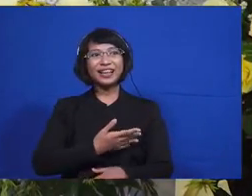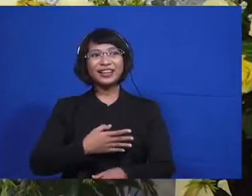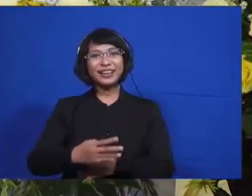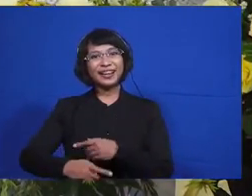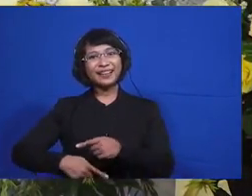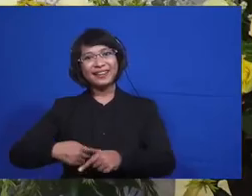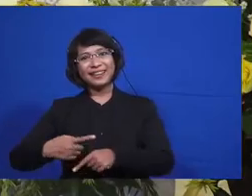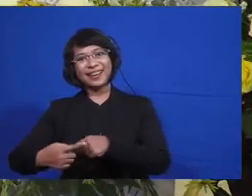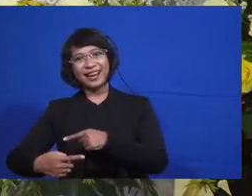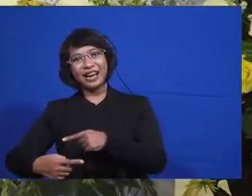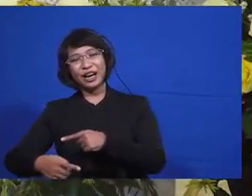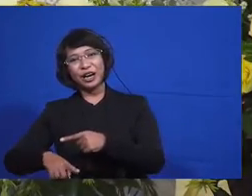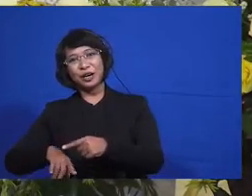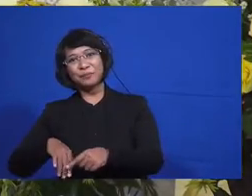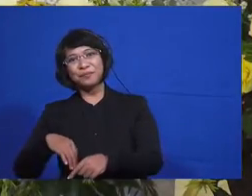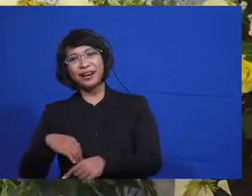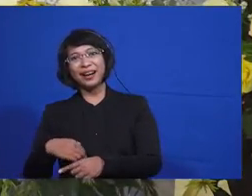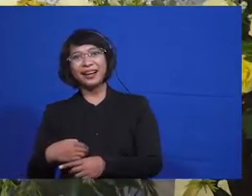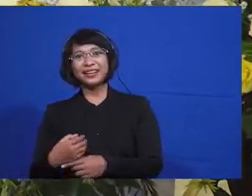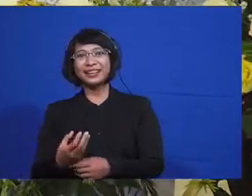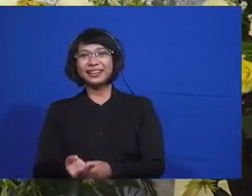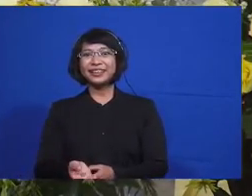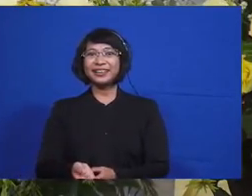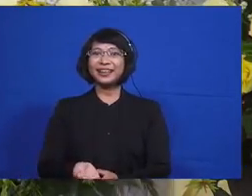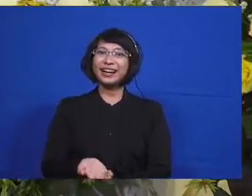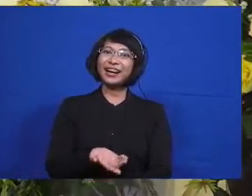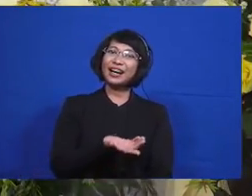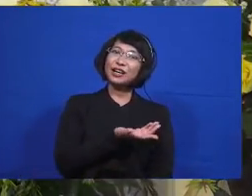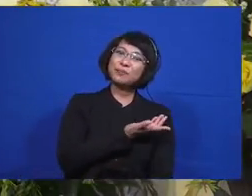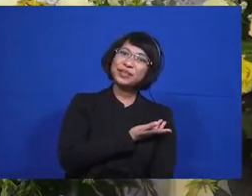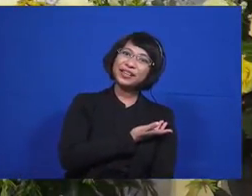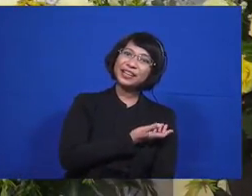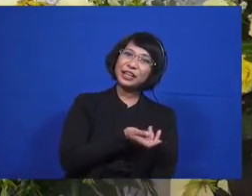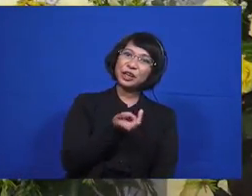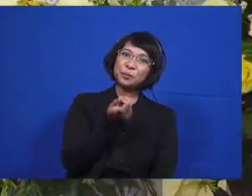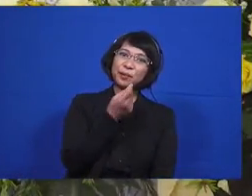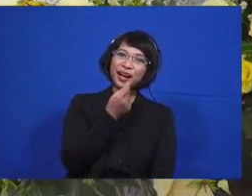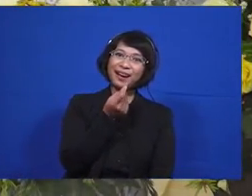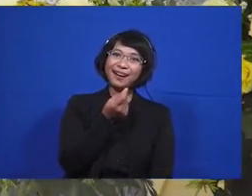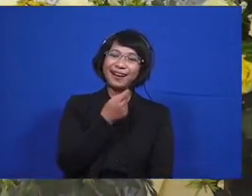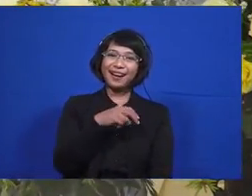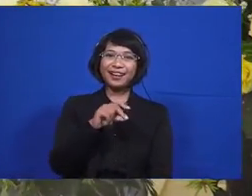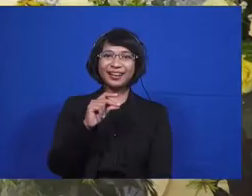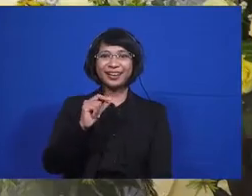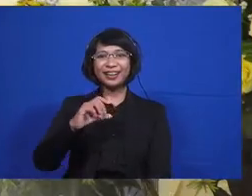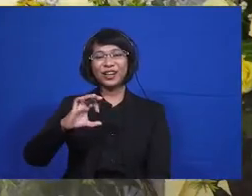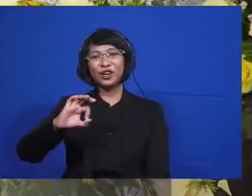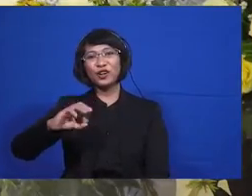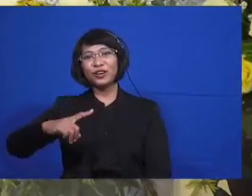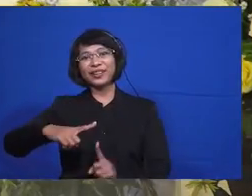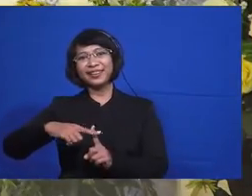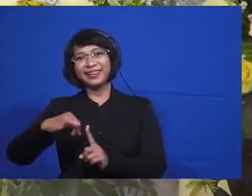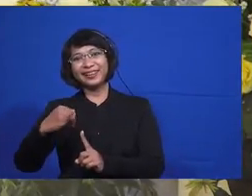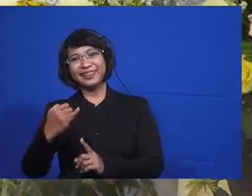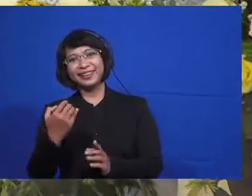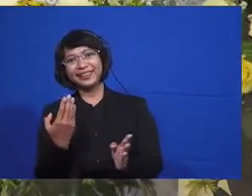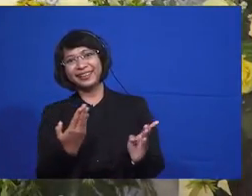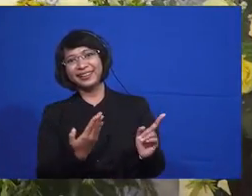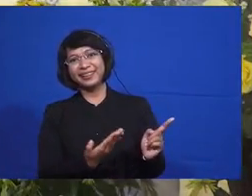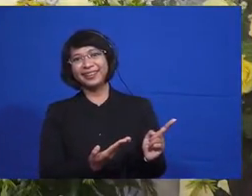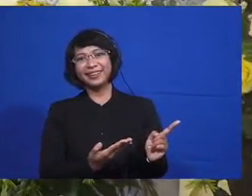Setiap kali kami makan roti ini